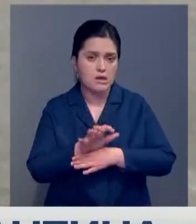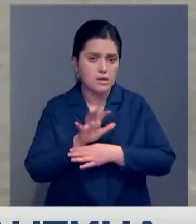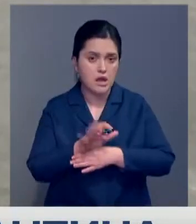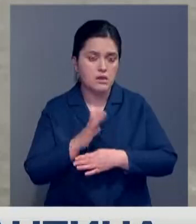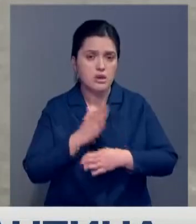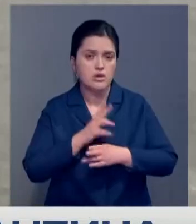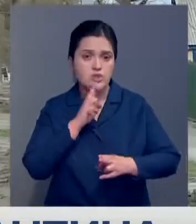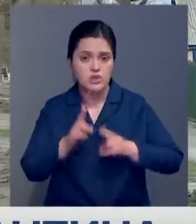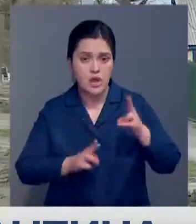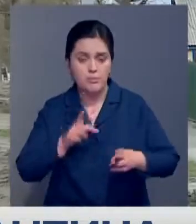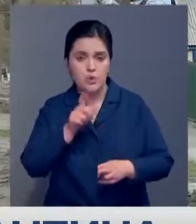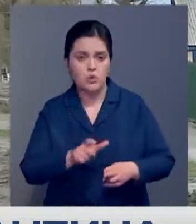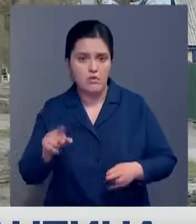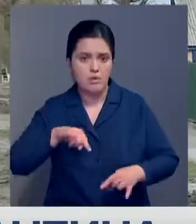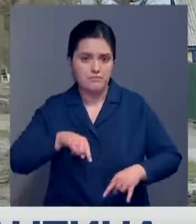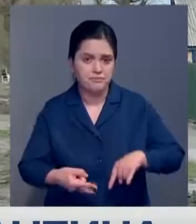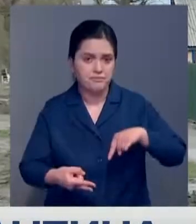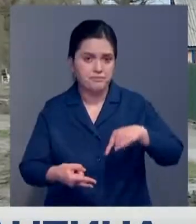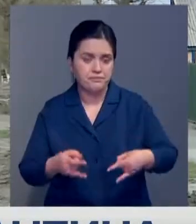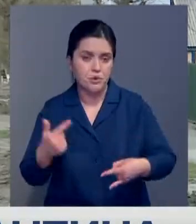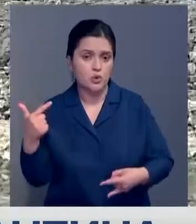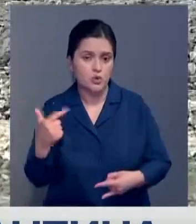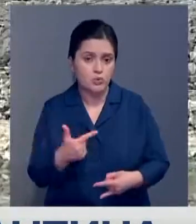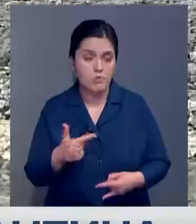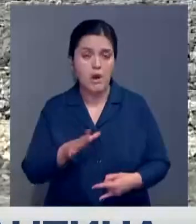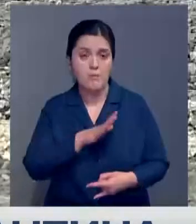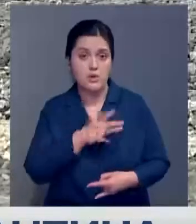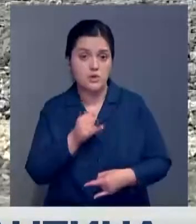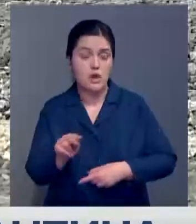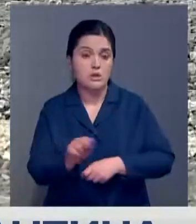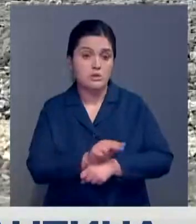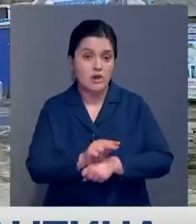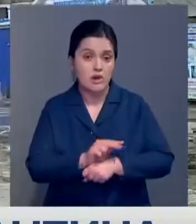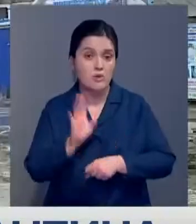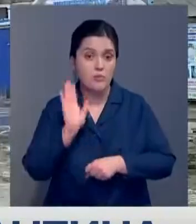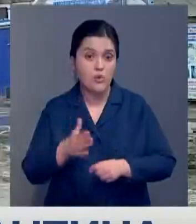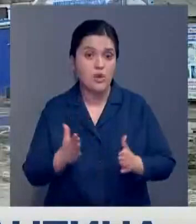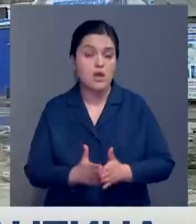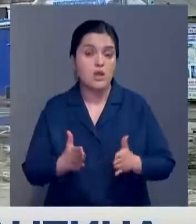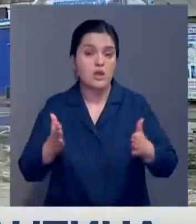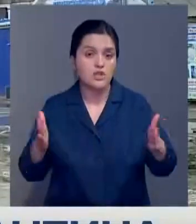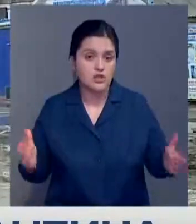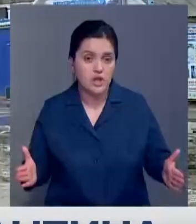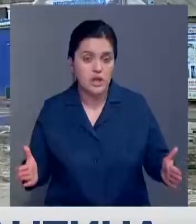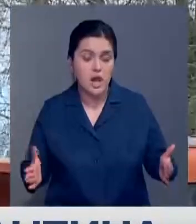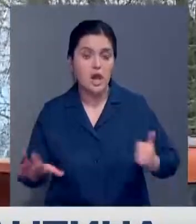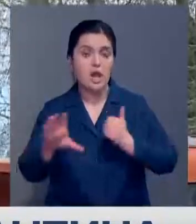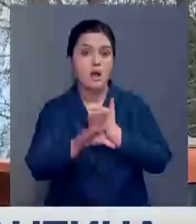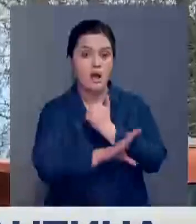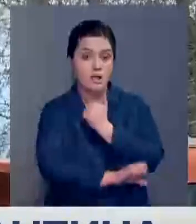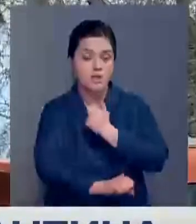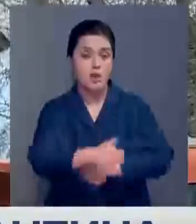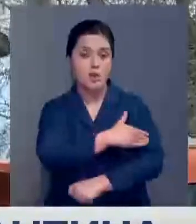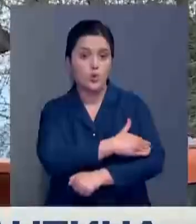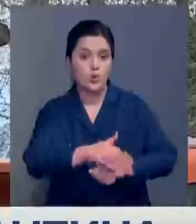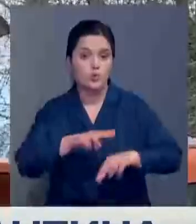горожан. И здесь была яма на яме. Теперь дорогу не только отремонтируют, но и расширят. В конце улицы